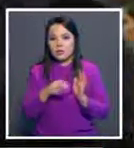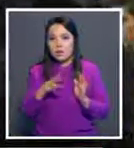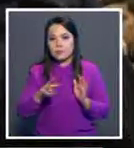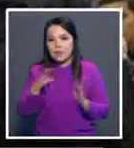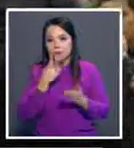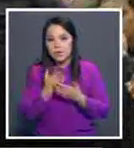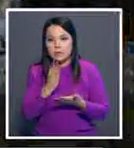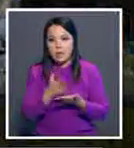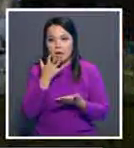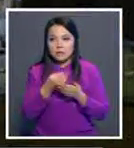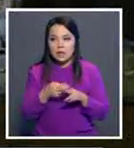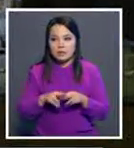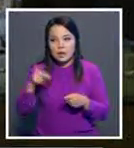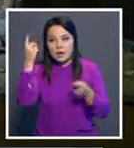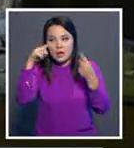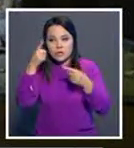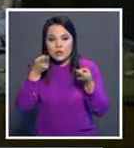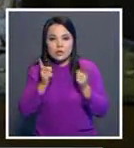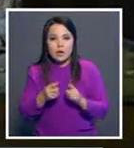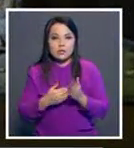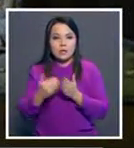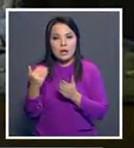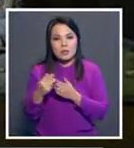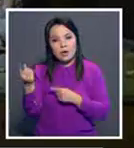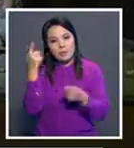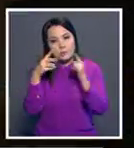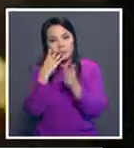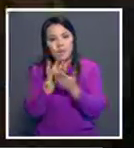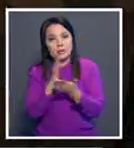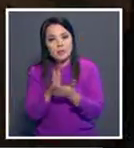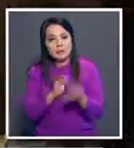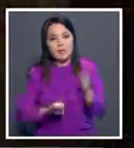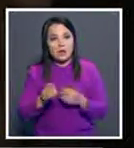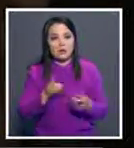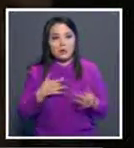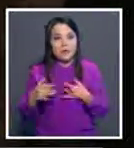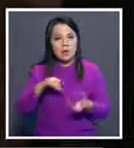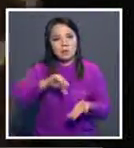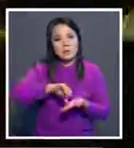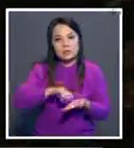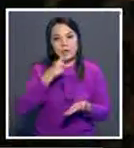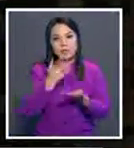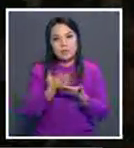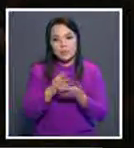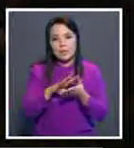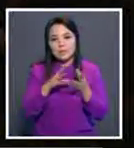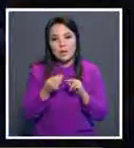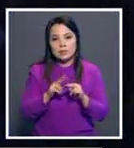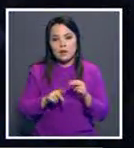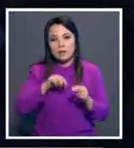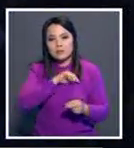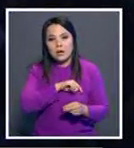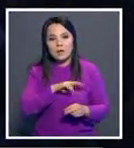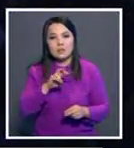бостандыққа шақырған, идеясы анық, көркемдігі жоғары шығарма. Тарихи драмада кіші жүзден шыққан парасатты әрі өр мінезді